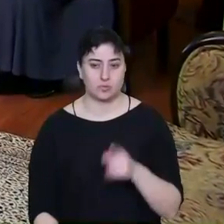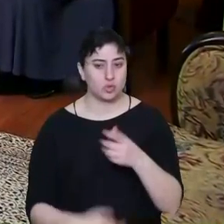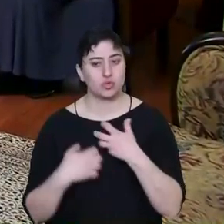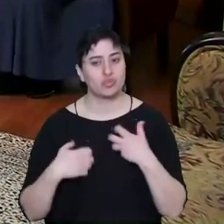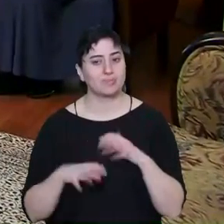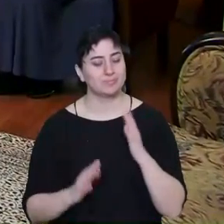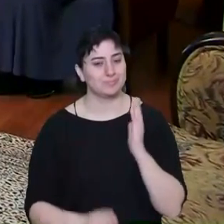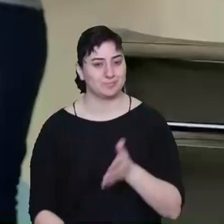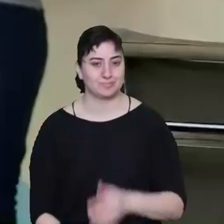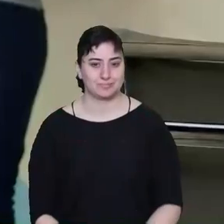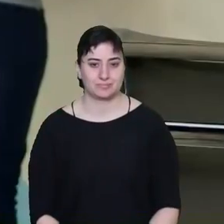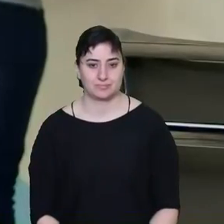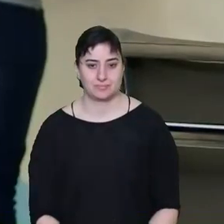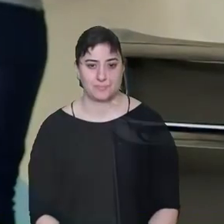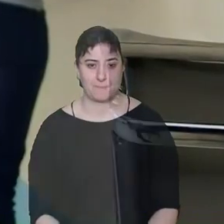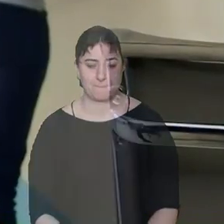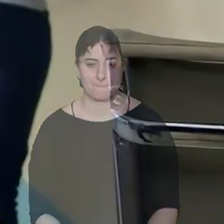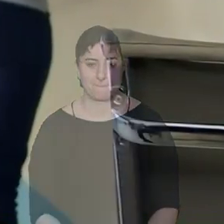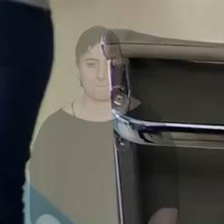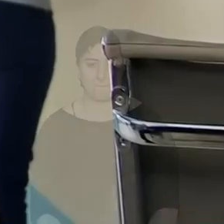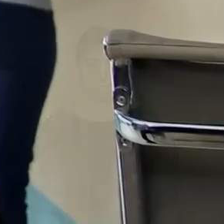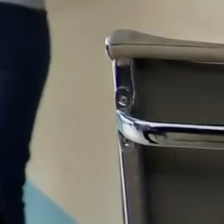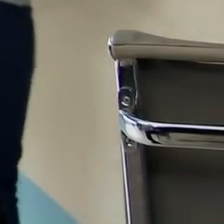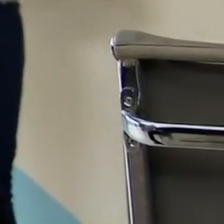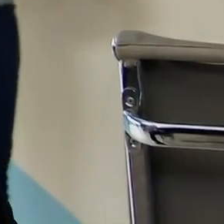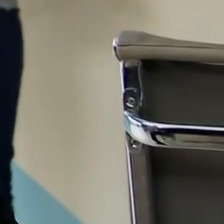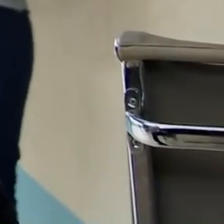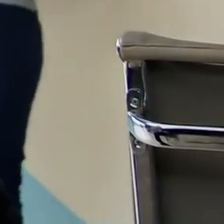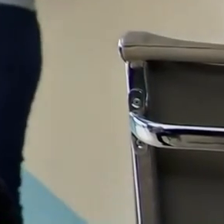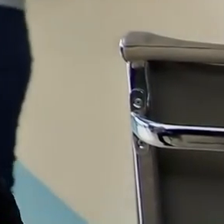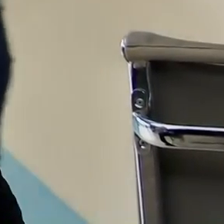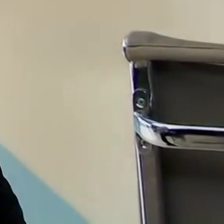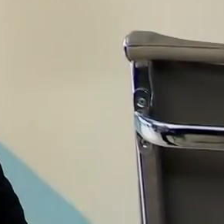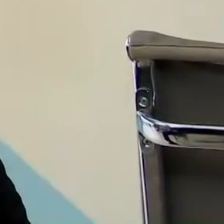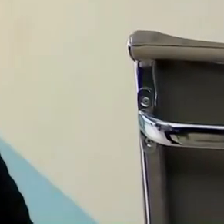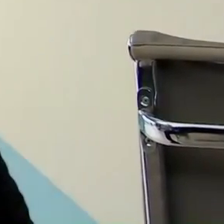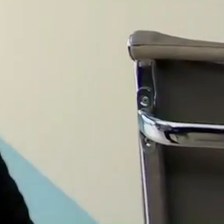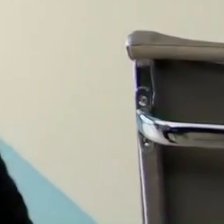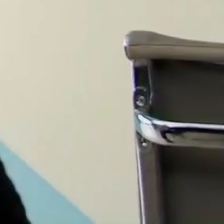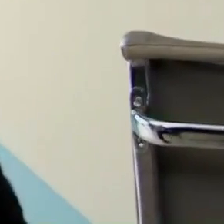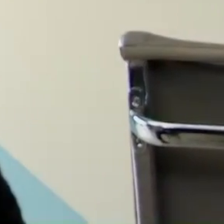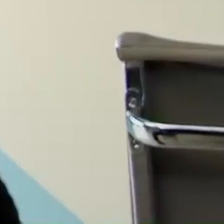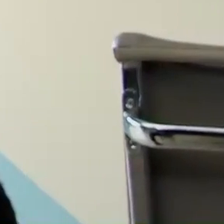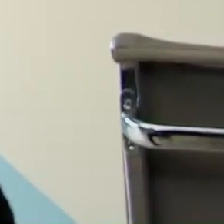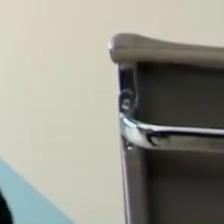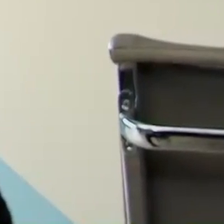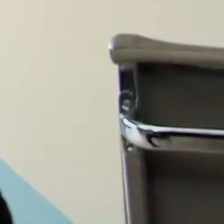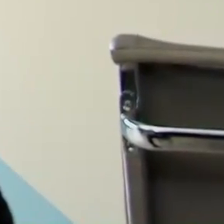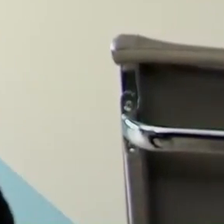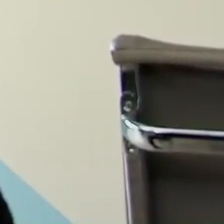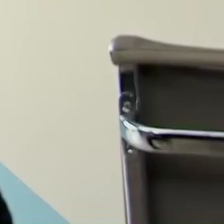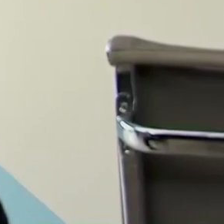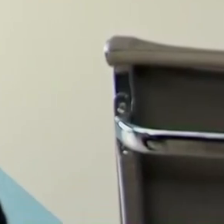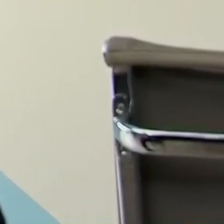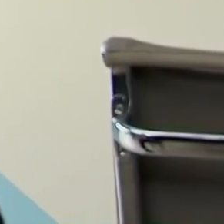güvenilmez ama. Fatma diye burun kıvırdı. Biriciyi kaçıran adamlardan sakallı olanı